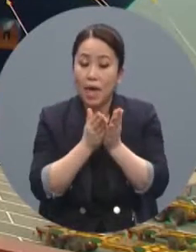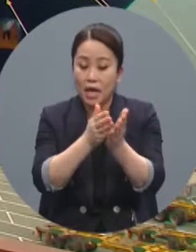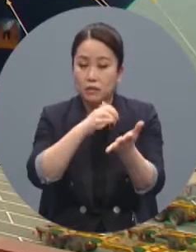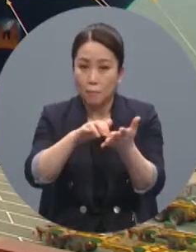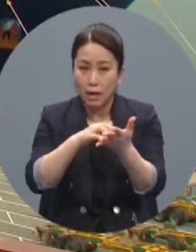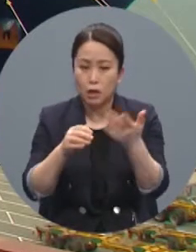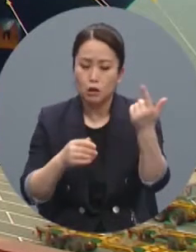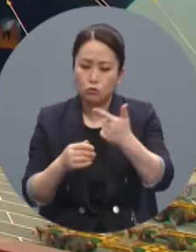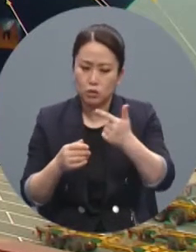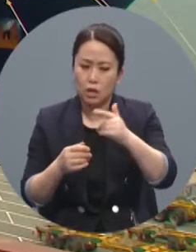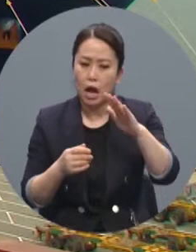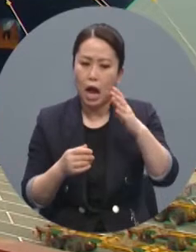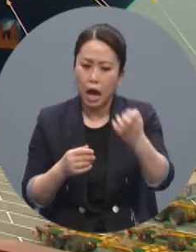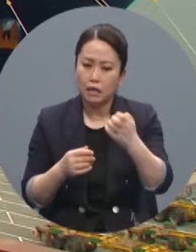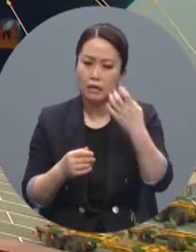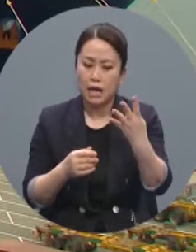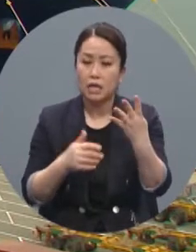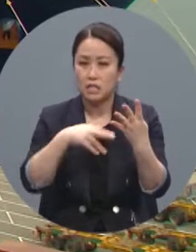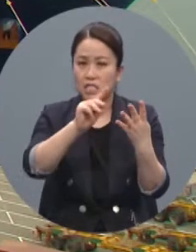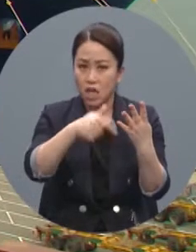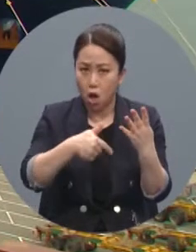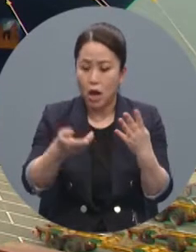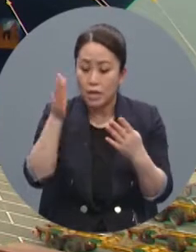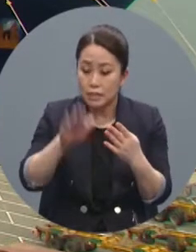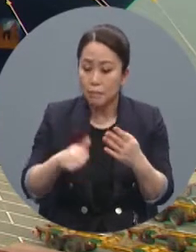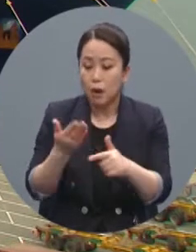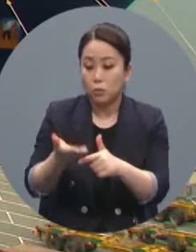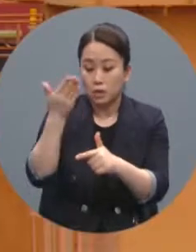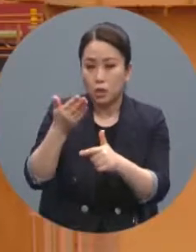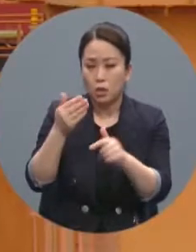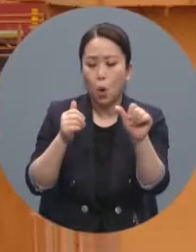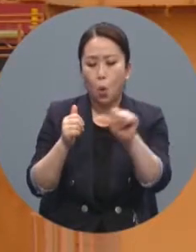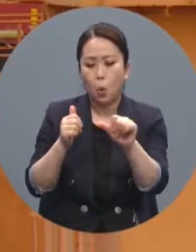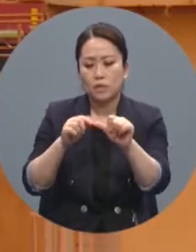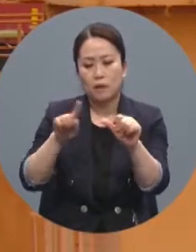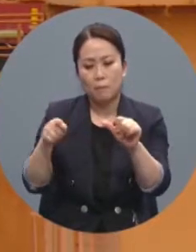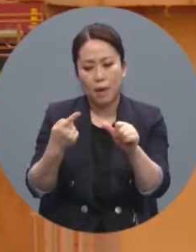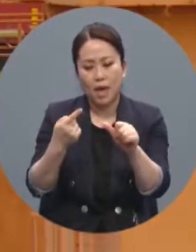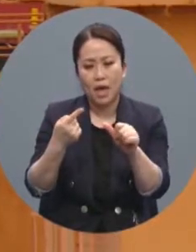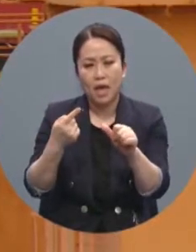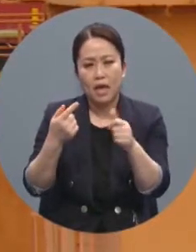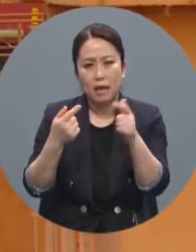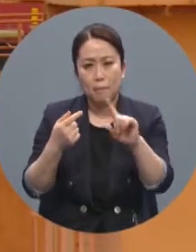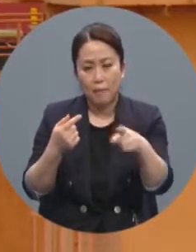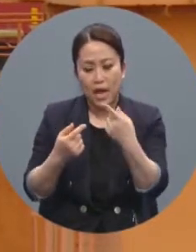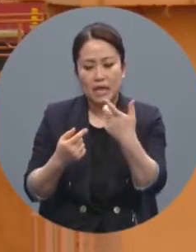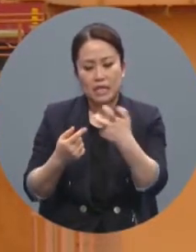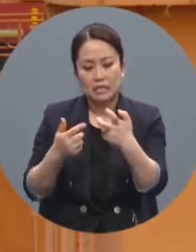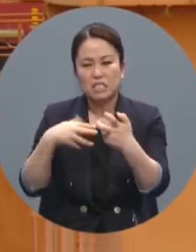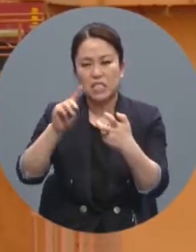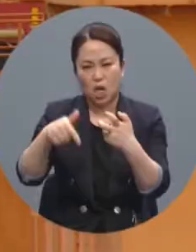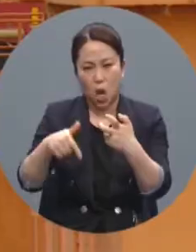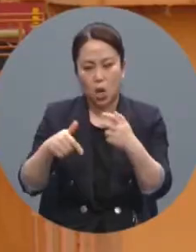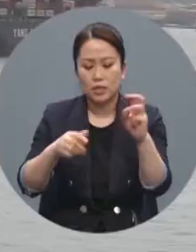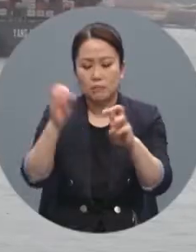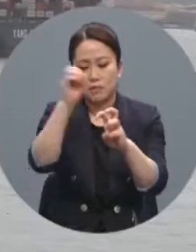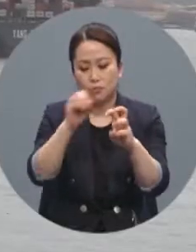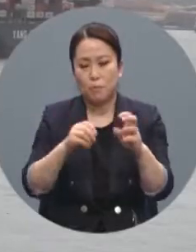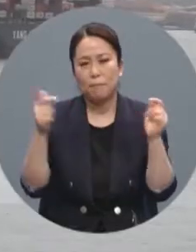6,794척이었지만 물류 대란이 본격화된 올해 상반기는 5,170척으로 30% 이상